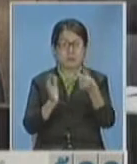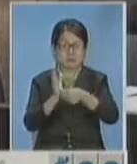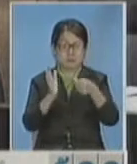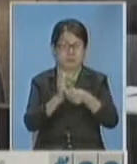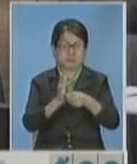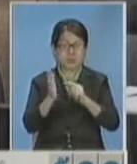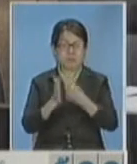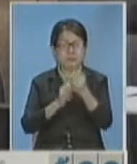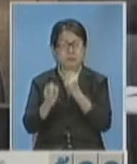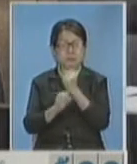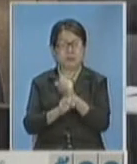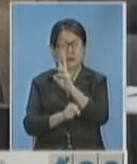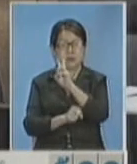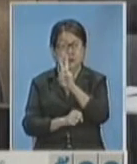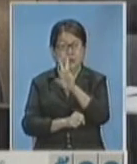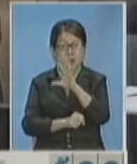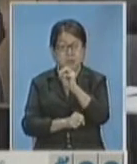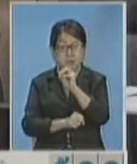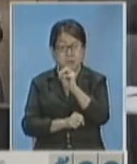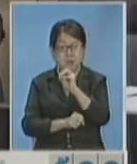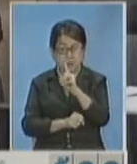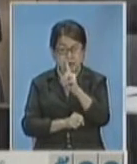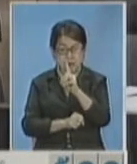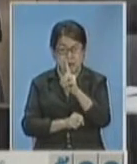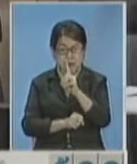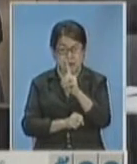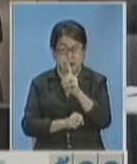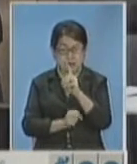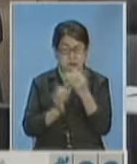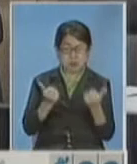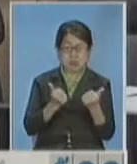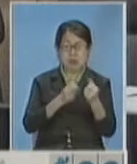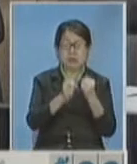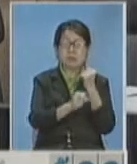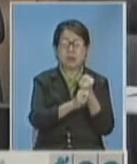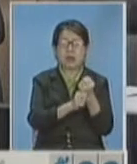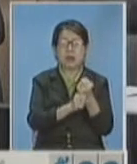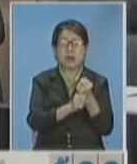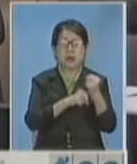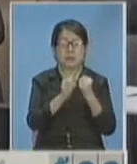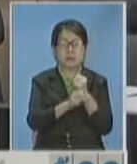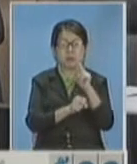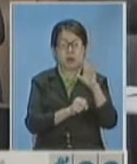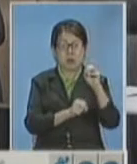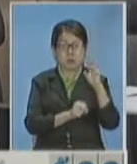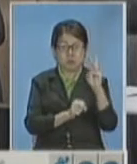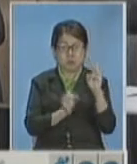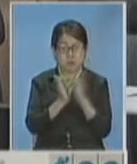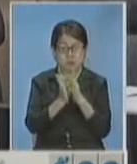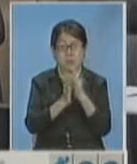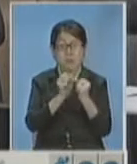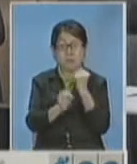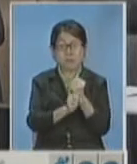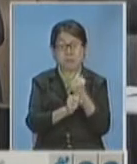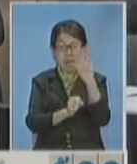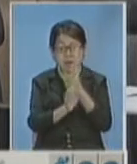แต่ปี2551นะคะ2551ผ่านมาแล้วกี่ปีคะปีนี้ปี56แล้วนะคะ5ปีมาแล้ว